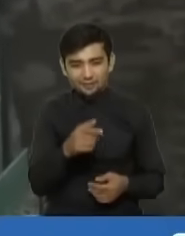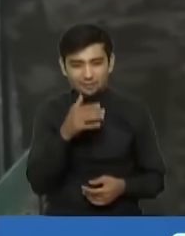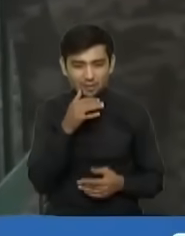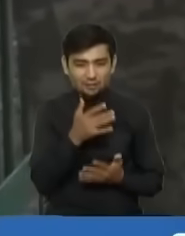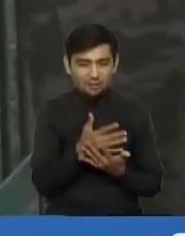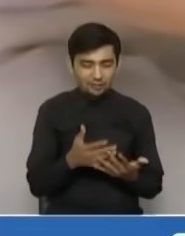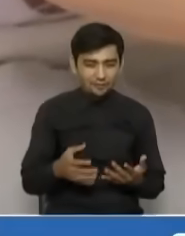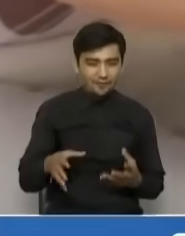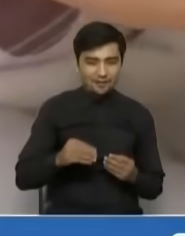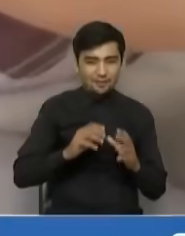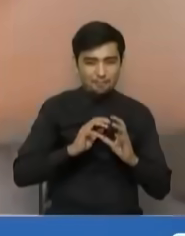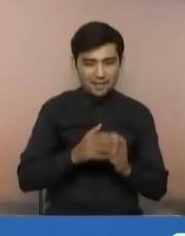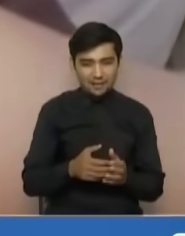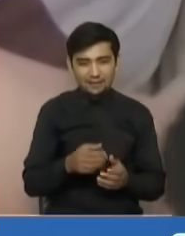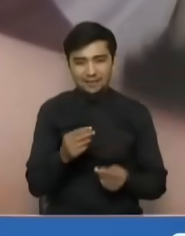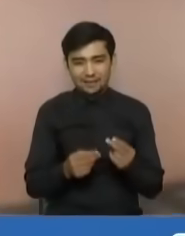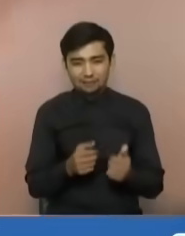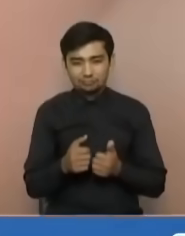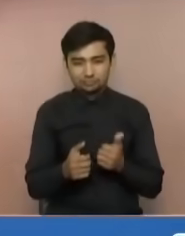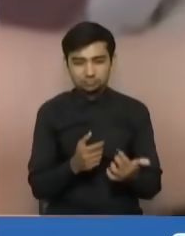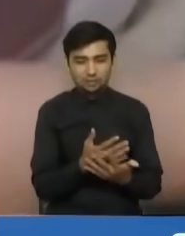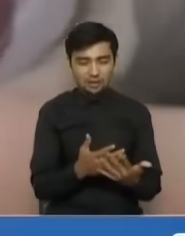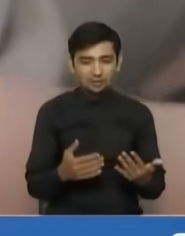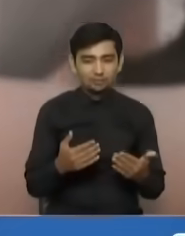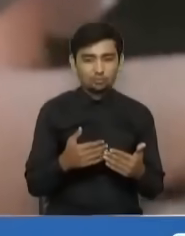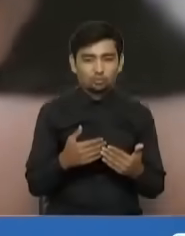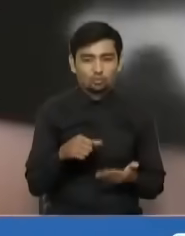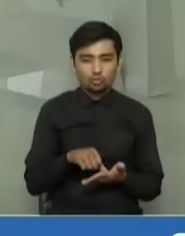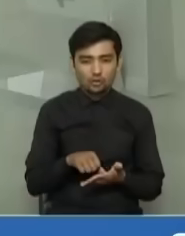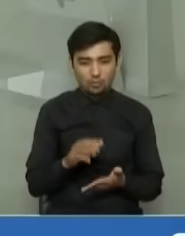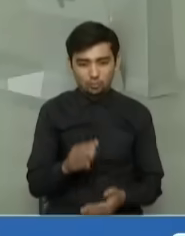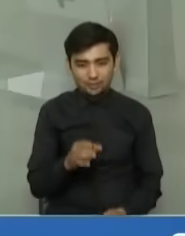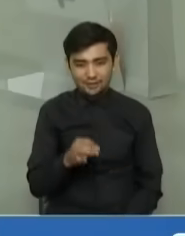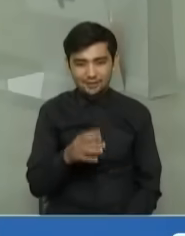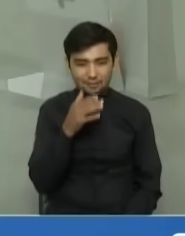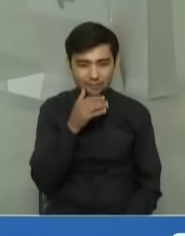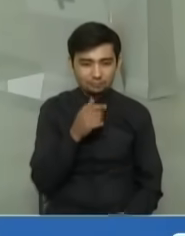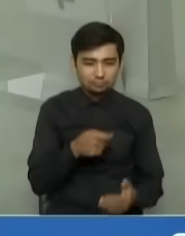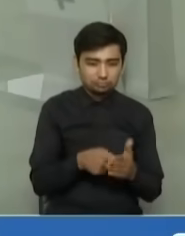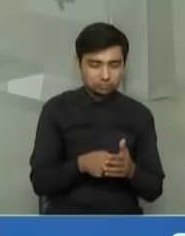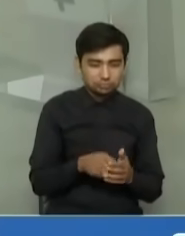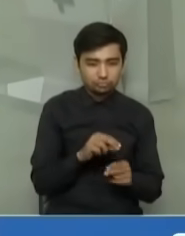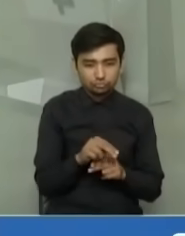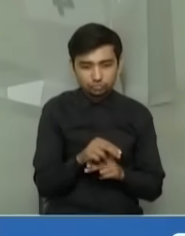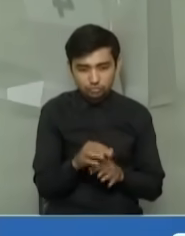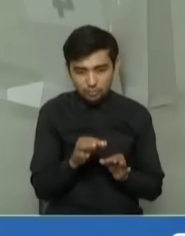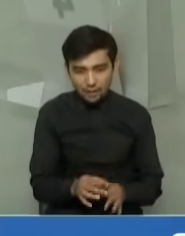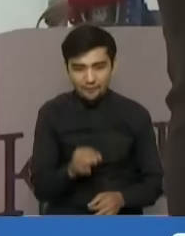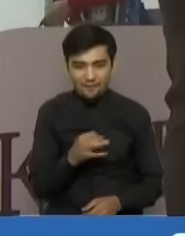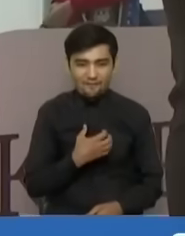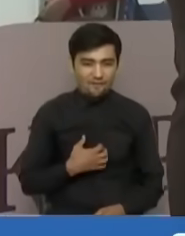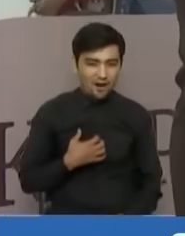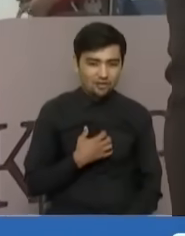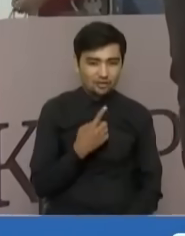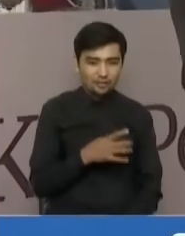құмайлар дүниежүзілік көшпенділер ойынының ашылу салтанатына қатыспақ. Әрі Абзал тазыны баптаудан бөлек насихаттау да зор маңызға ие